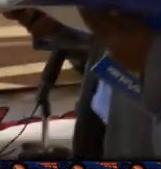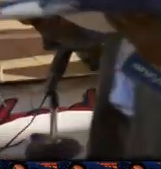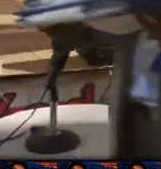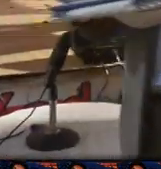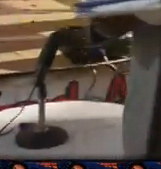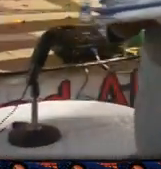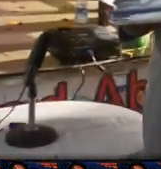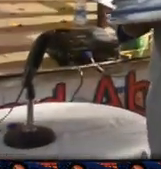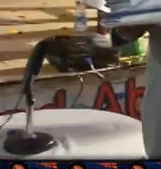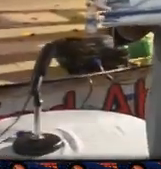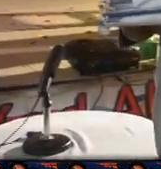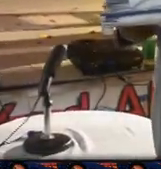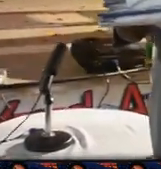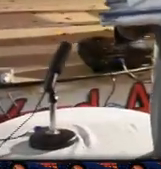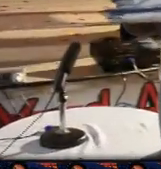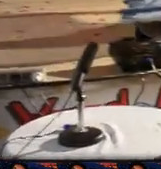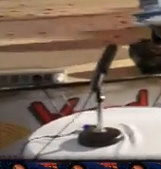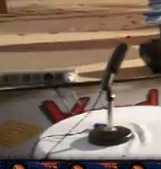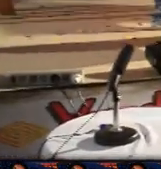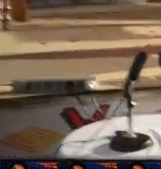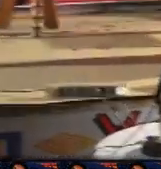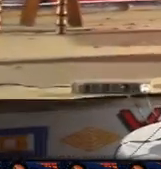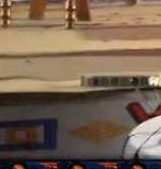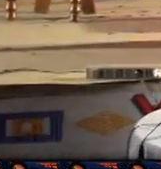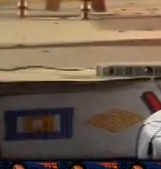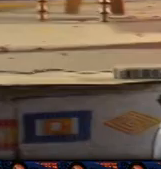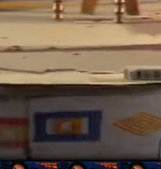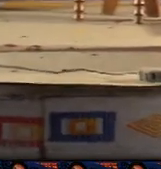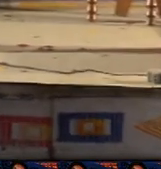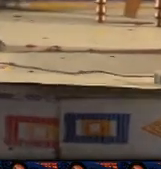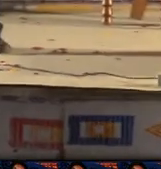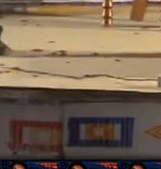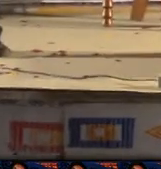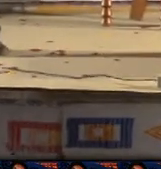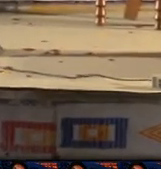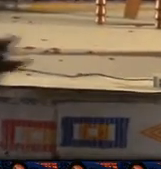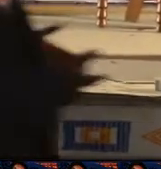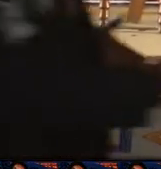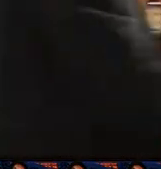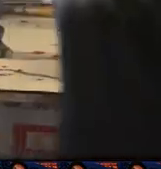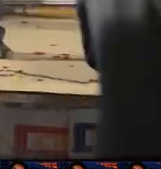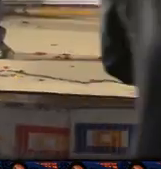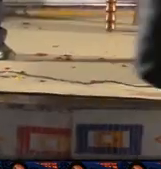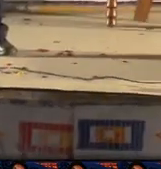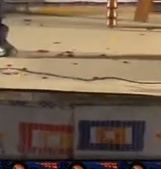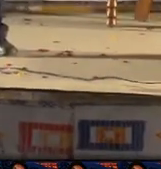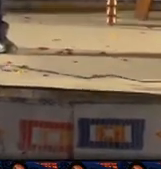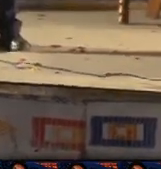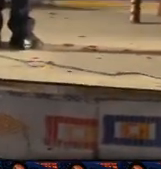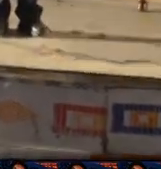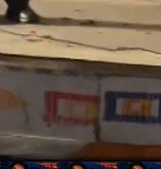በዕለቱ ርክክብ ተፈጽሟል። ገዳሙ የወላጅ አልባ ህፃናት መንከባከቢያ ማዕከል፣ የአረጋውያን